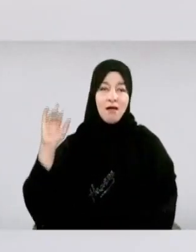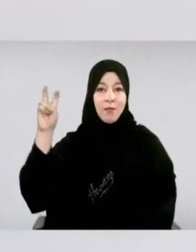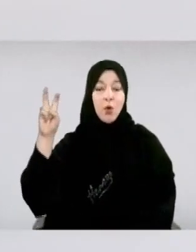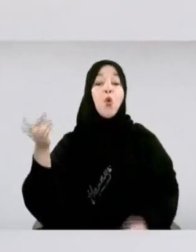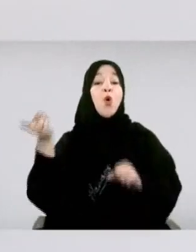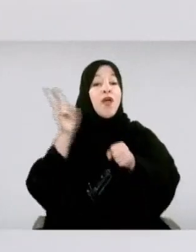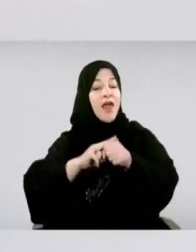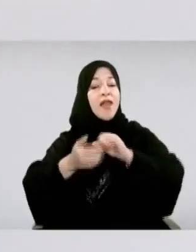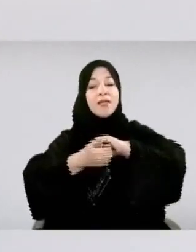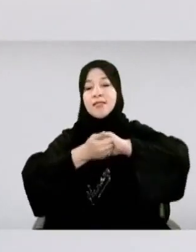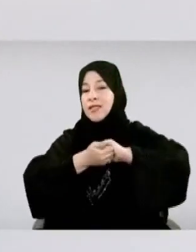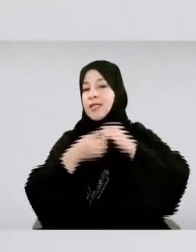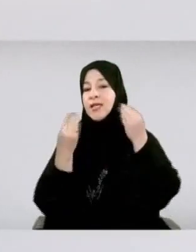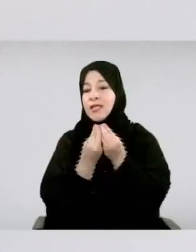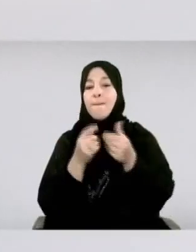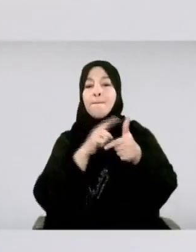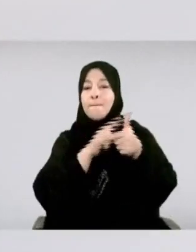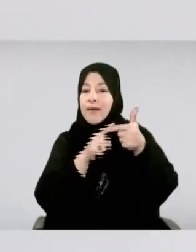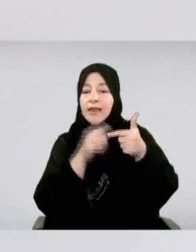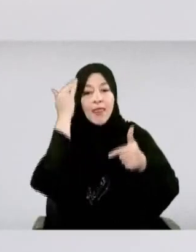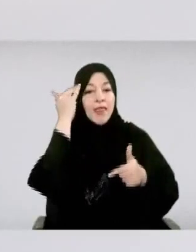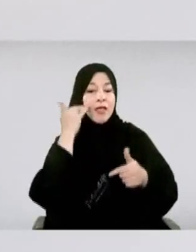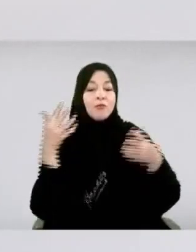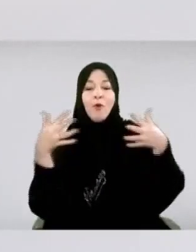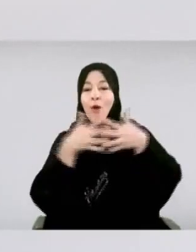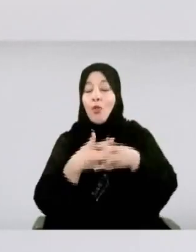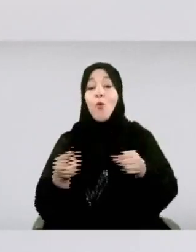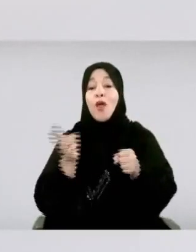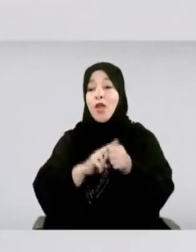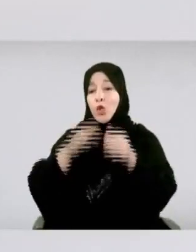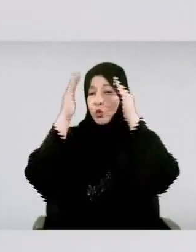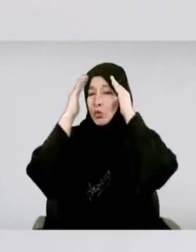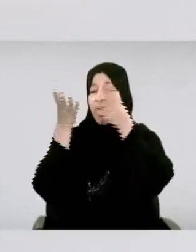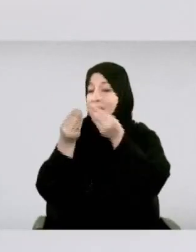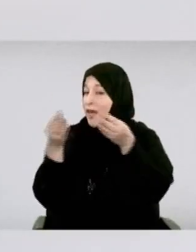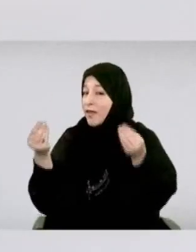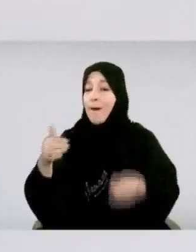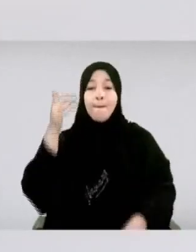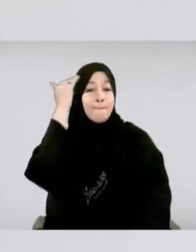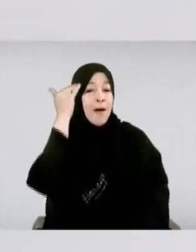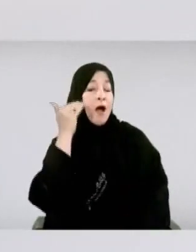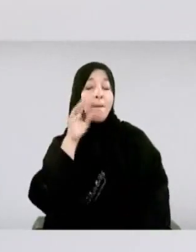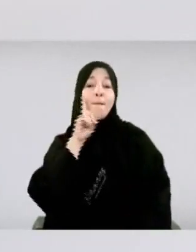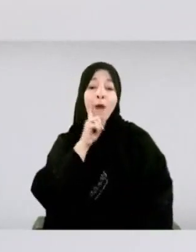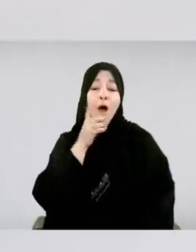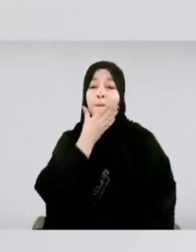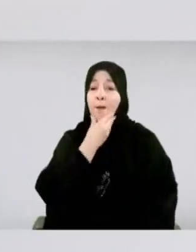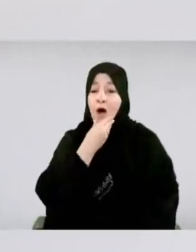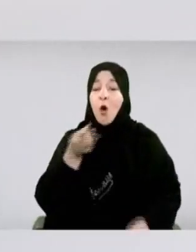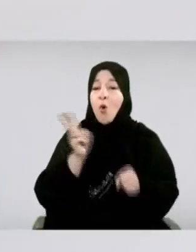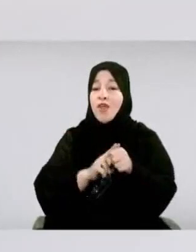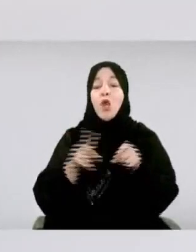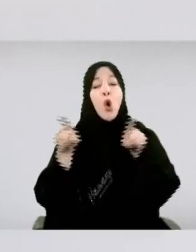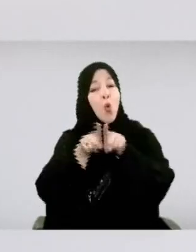وزميلاتي المبتكرات لمياء الحنظلي ومروة الحنظلي. طبعا والشكر كبير لوالديني اللي وقفوا معي، أهلي أخواني وأخواتي، ما أحب أذكر